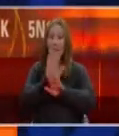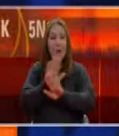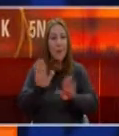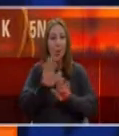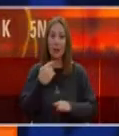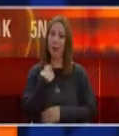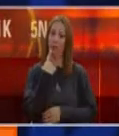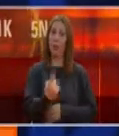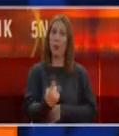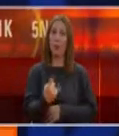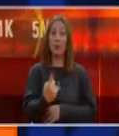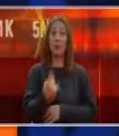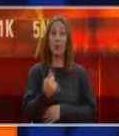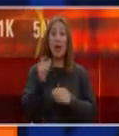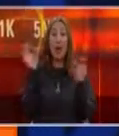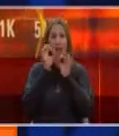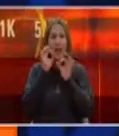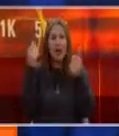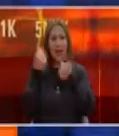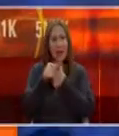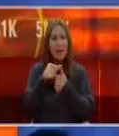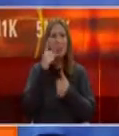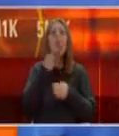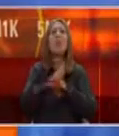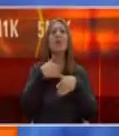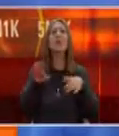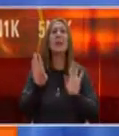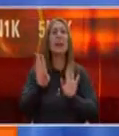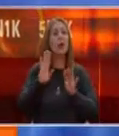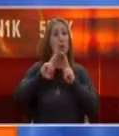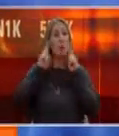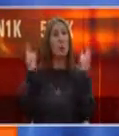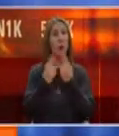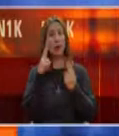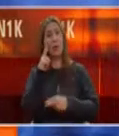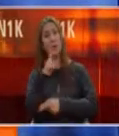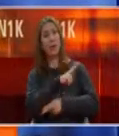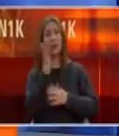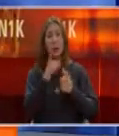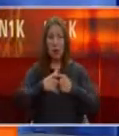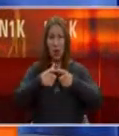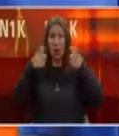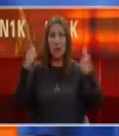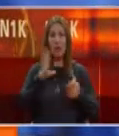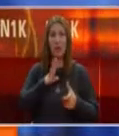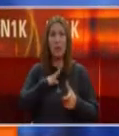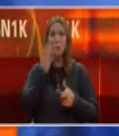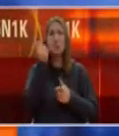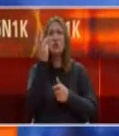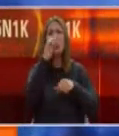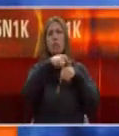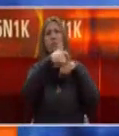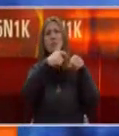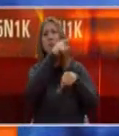Evlenmemeliler diyoruz. Yani erken evlilik bir kere doğru değil. Dünyada bakın ne kadar gelişmeler var. Birçok, çünkü